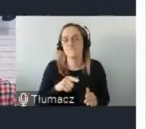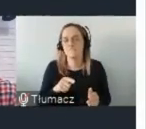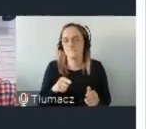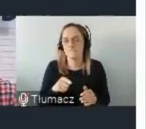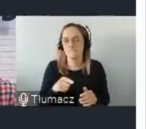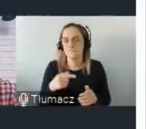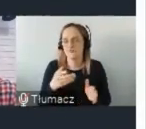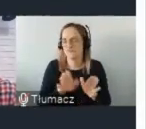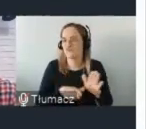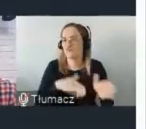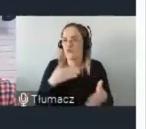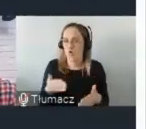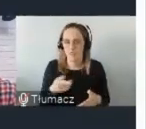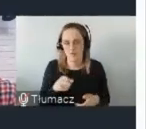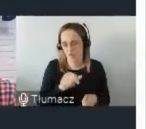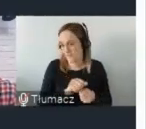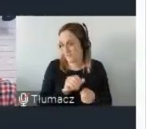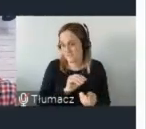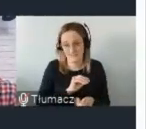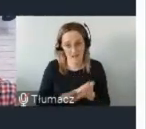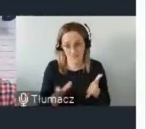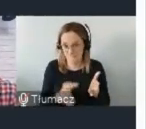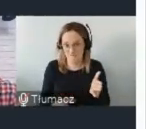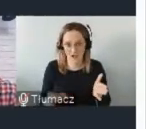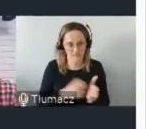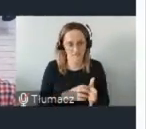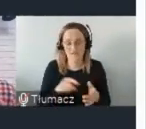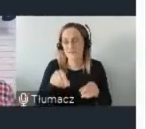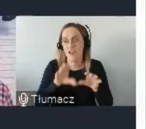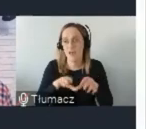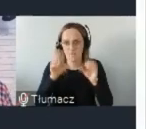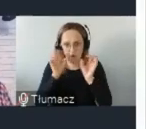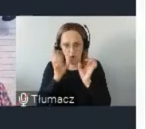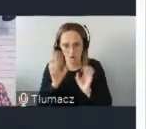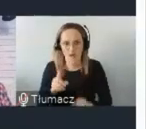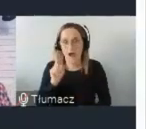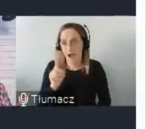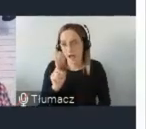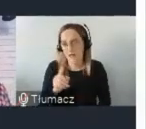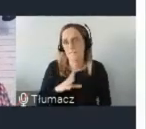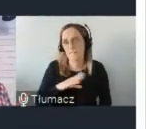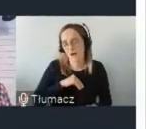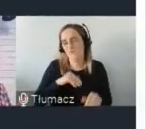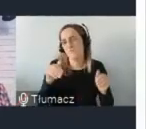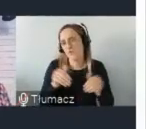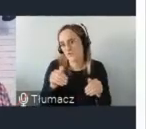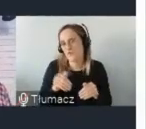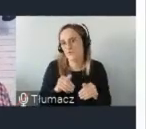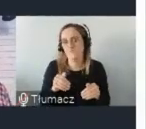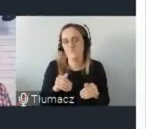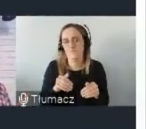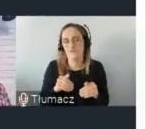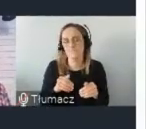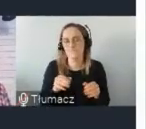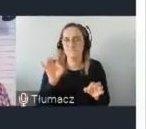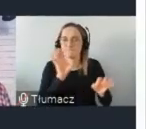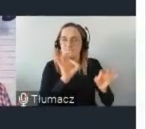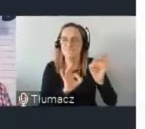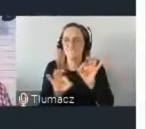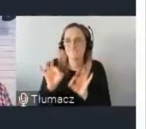producenta wygląda. To też darmowa aplikacja do pobrania ze sklepu Google, ale ma możliwość kreowania